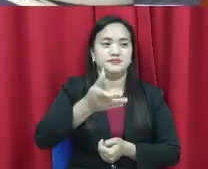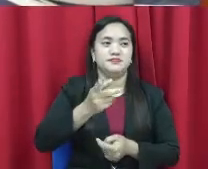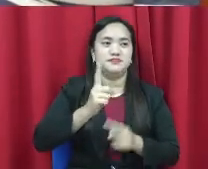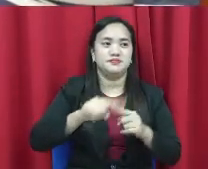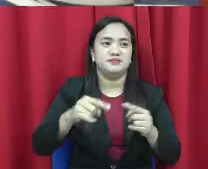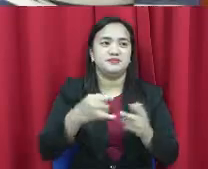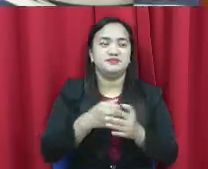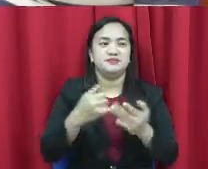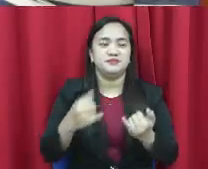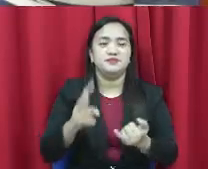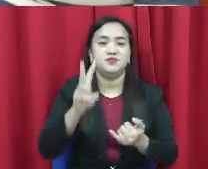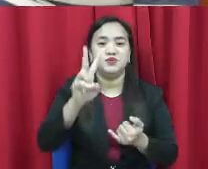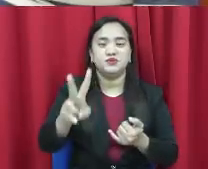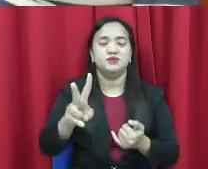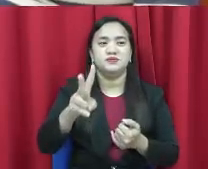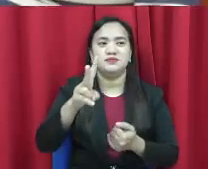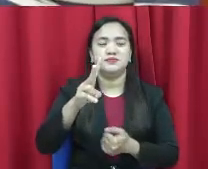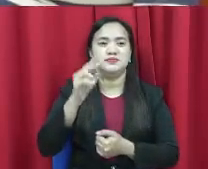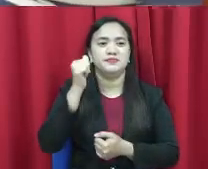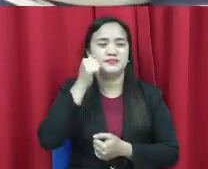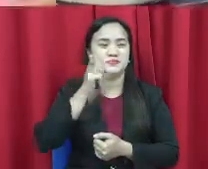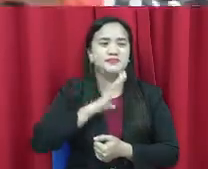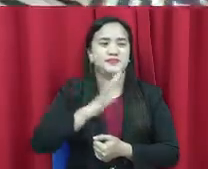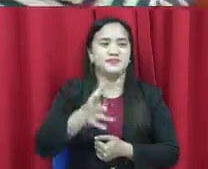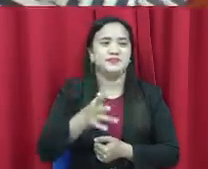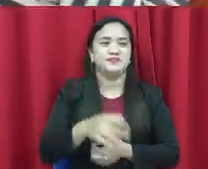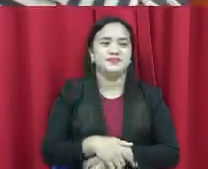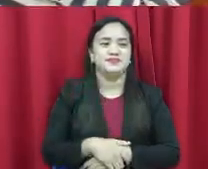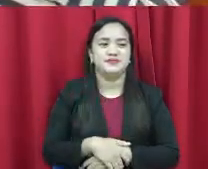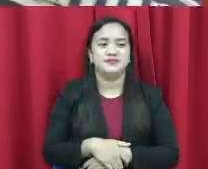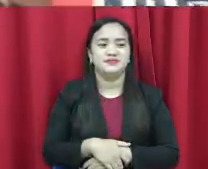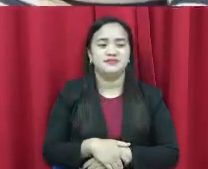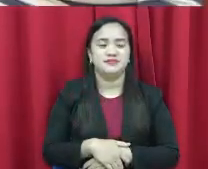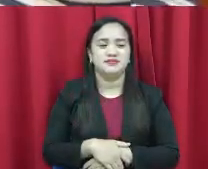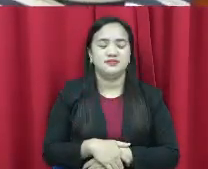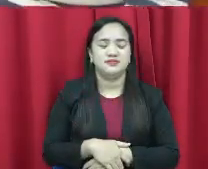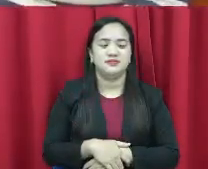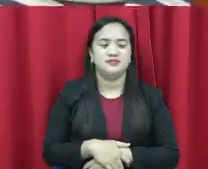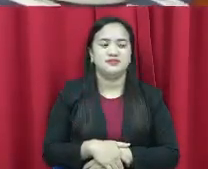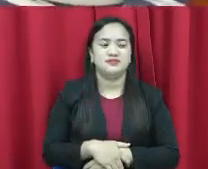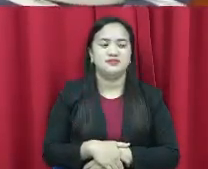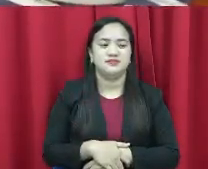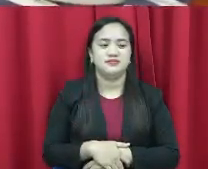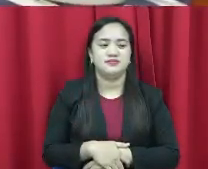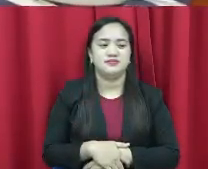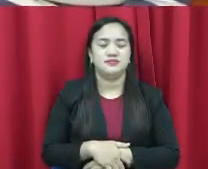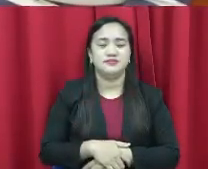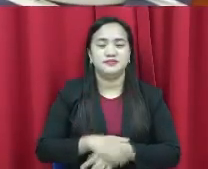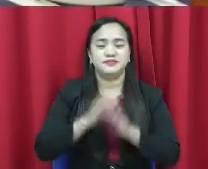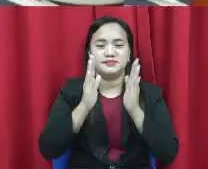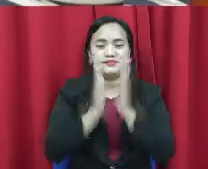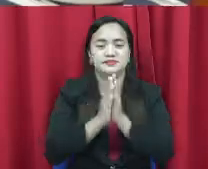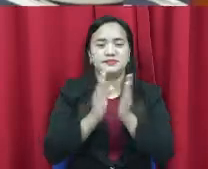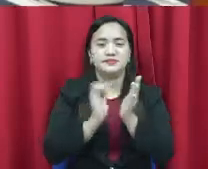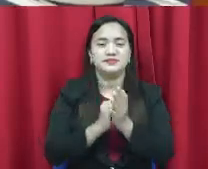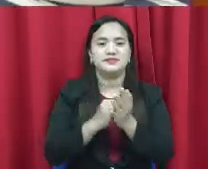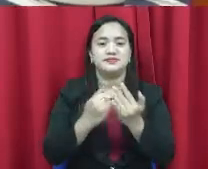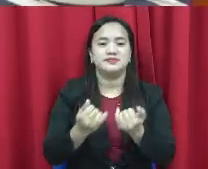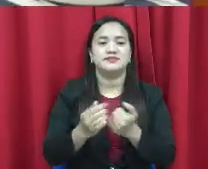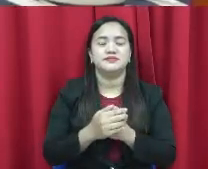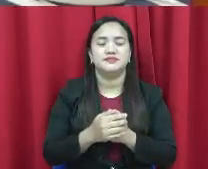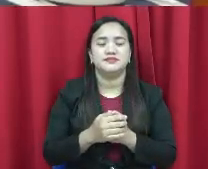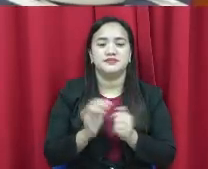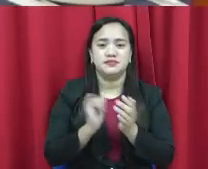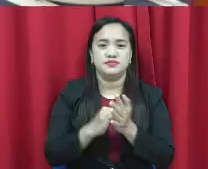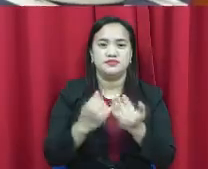una dalawang babae prayerfully ang panghuli aty lalaki alr So kaya yan po ano ko sabi ko napakaganda